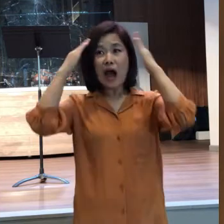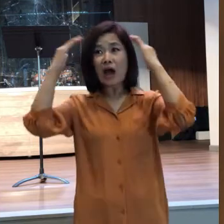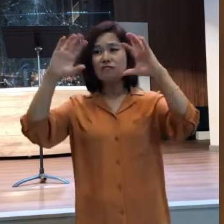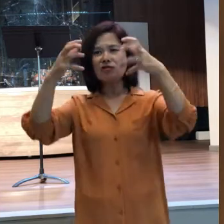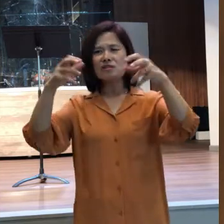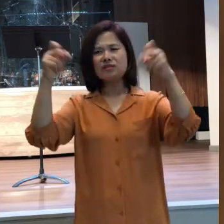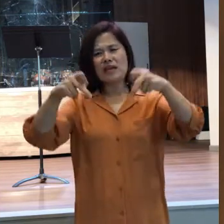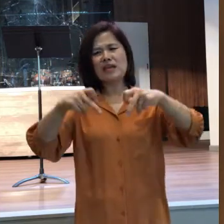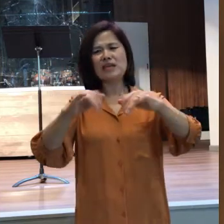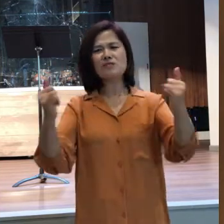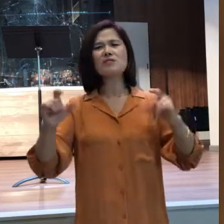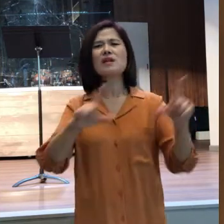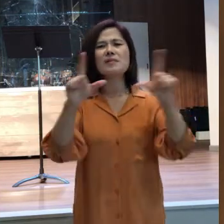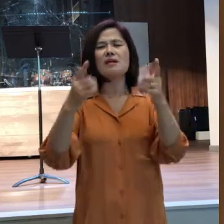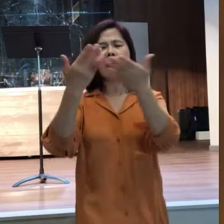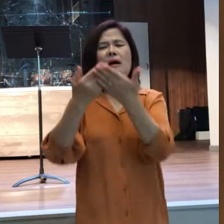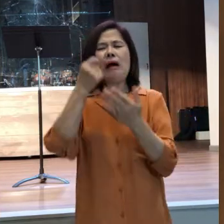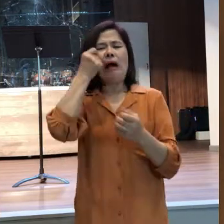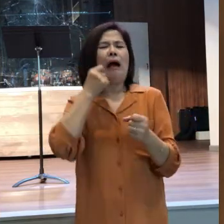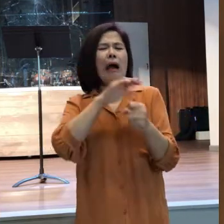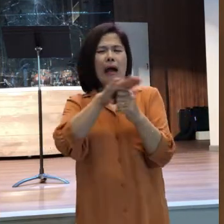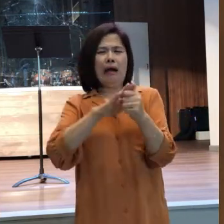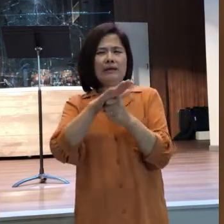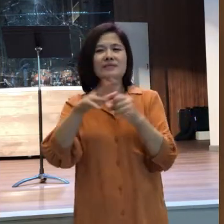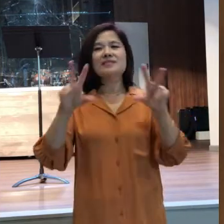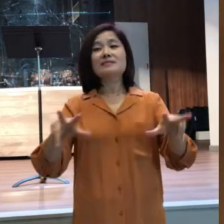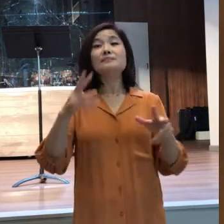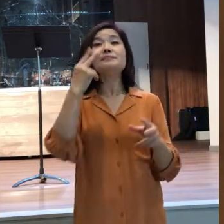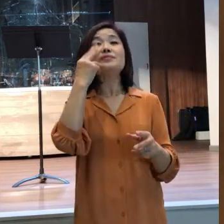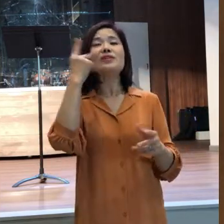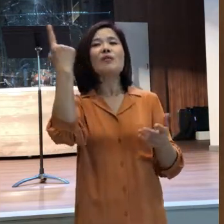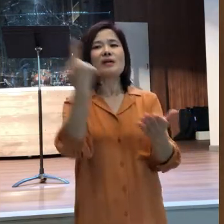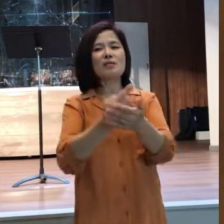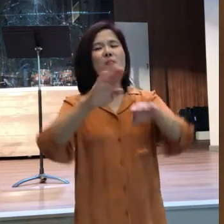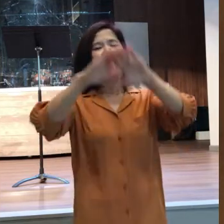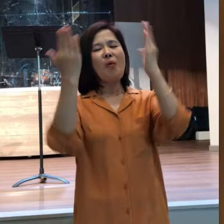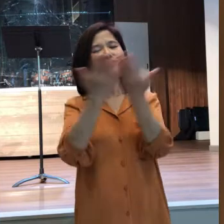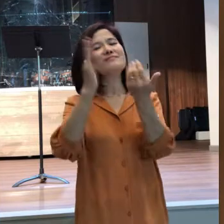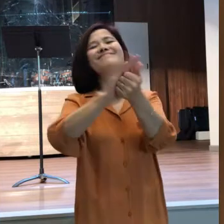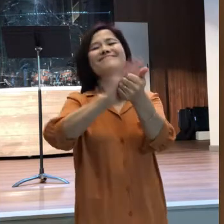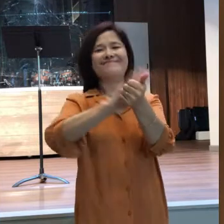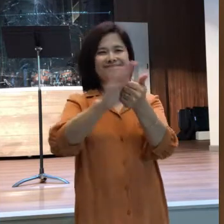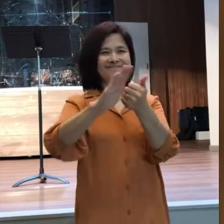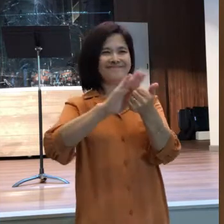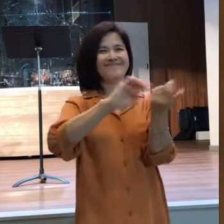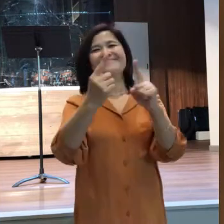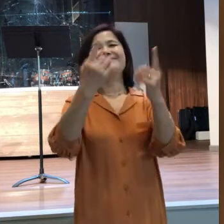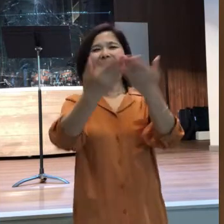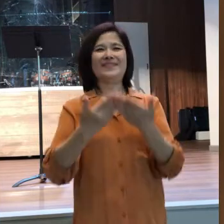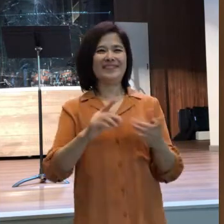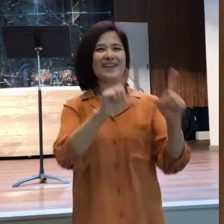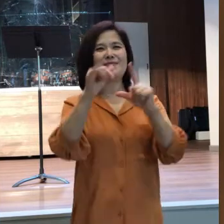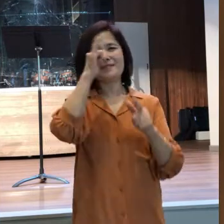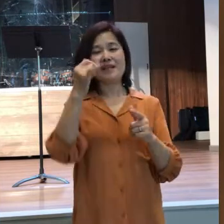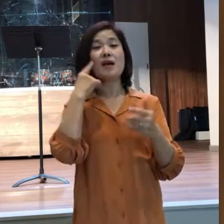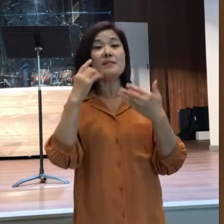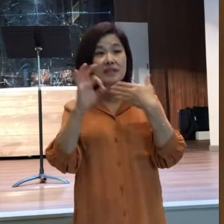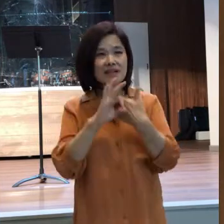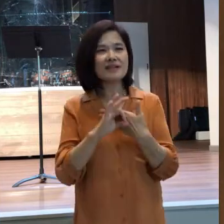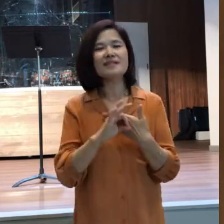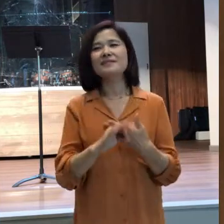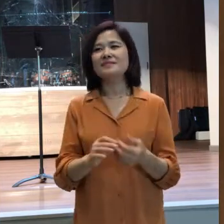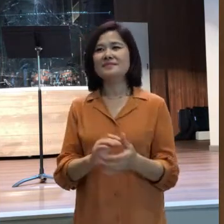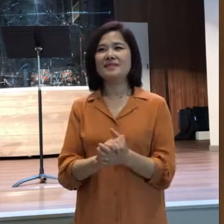한국에서 장애인으로 살며 받았던 서러움을 미국에 와서 다 치유받으며 살고 있습니다. 한 예를